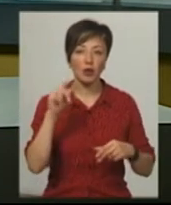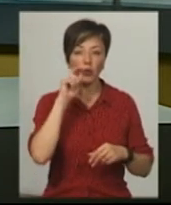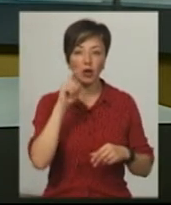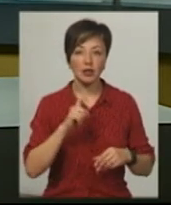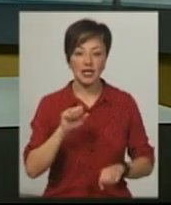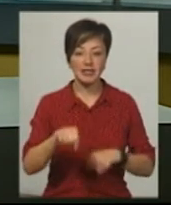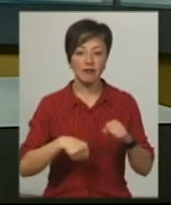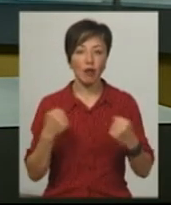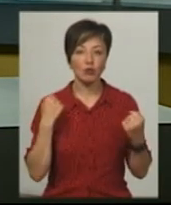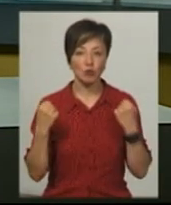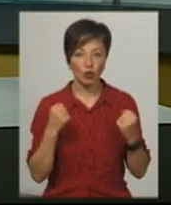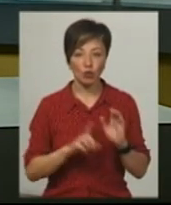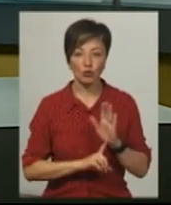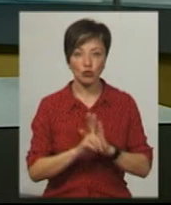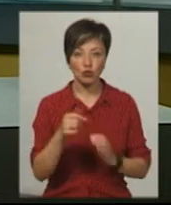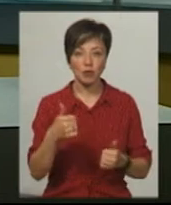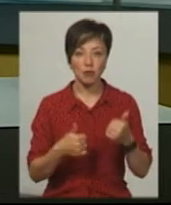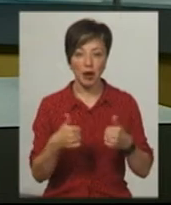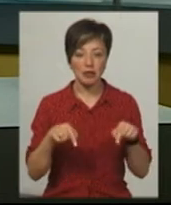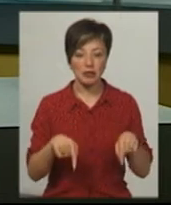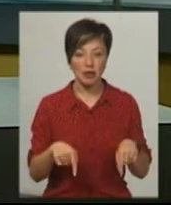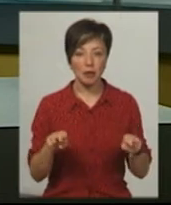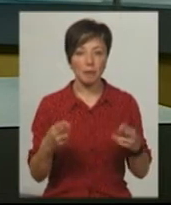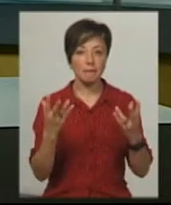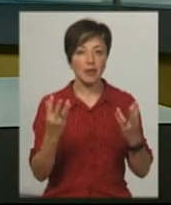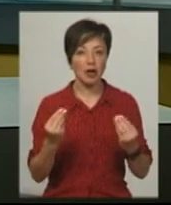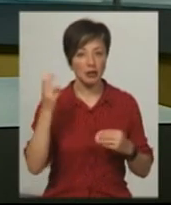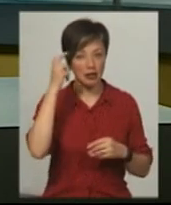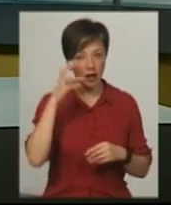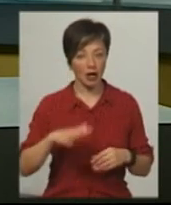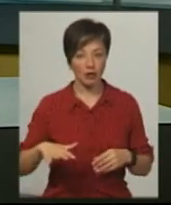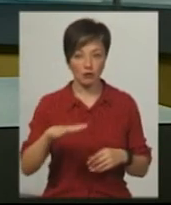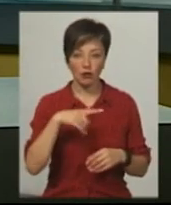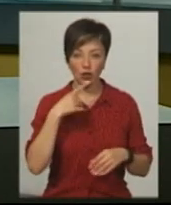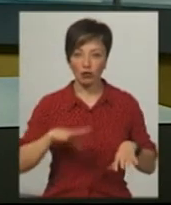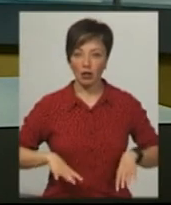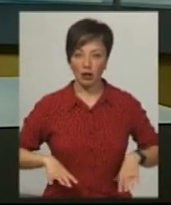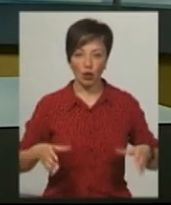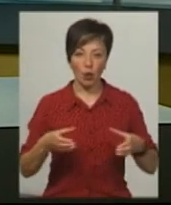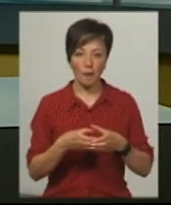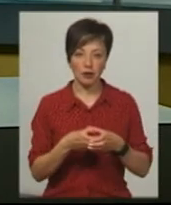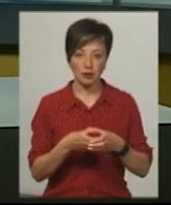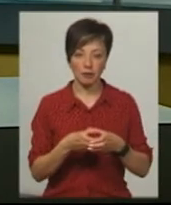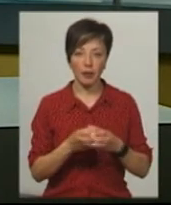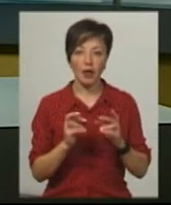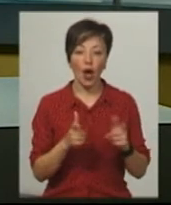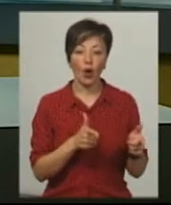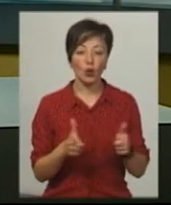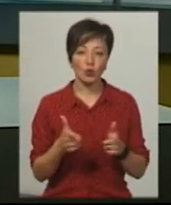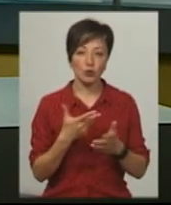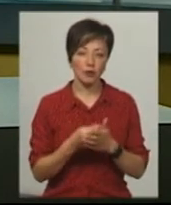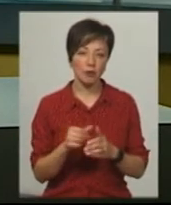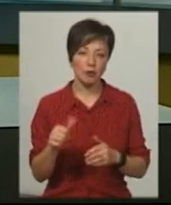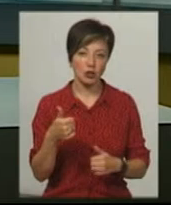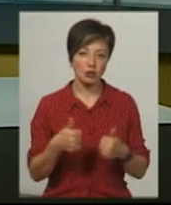України з велоспорту. Розпочнуться змагання вже цієї п'ятниці на Київщині, каже тренер команди Віктор Мамчур. Як готуються до своїх